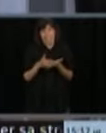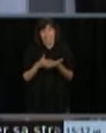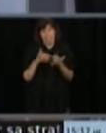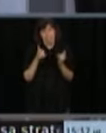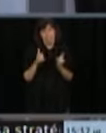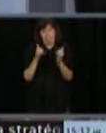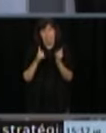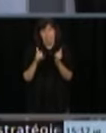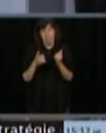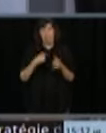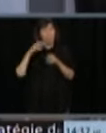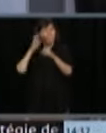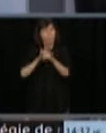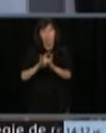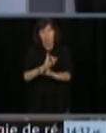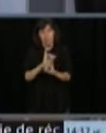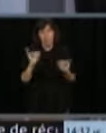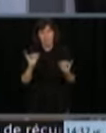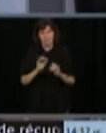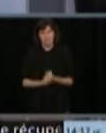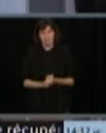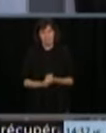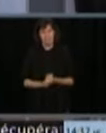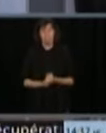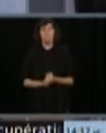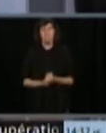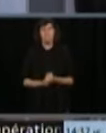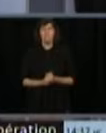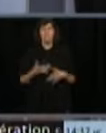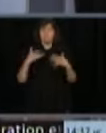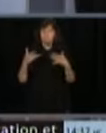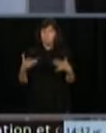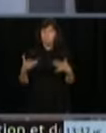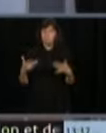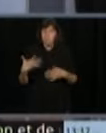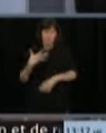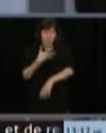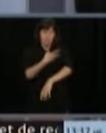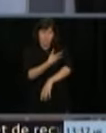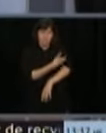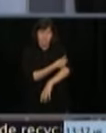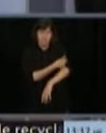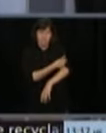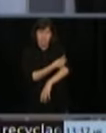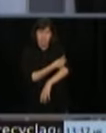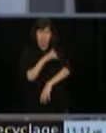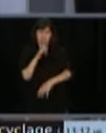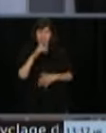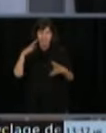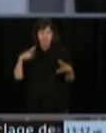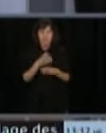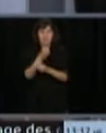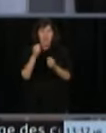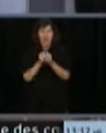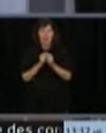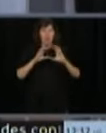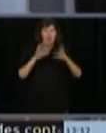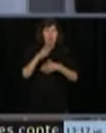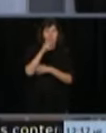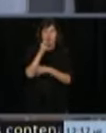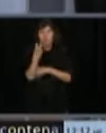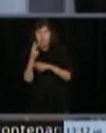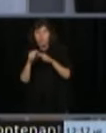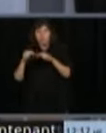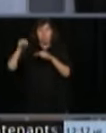honnêtement, avec la vaccination, j'espère, des plus jeunes, puis avec un taux élevé de couverture